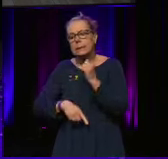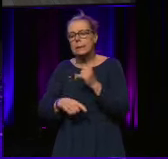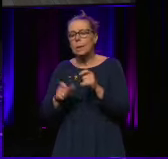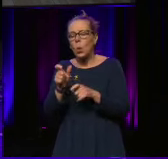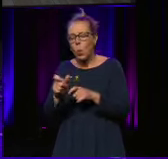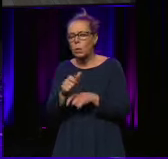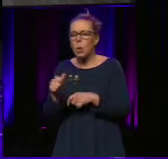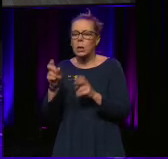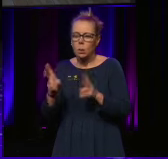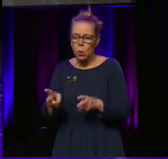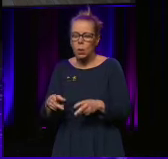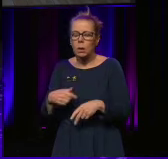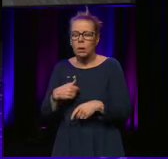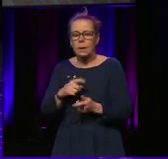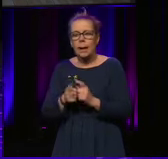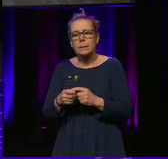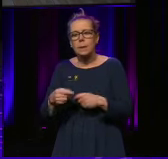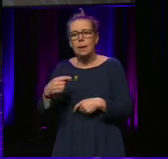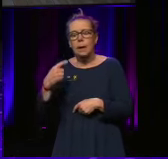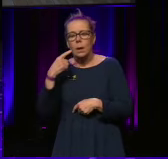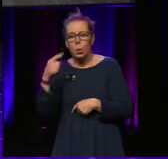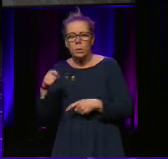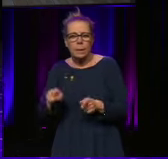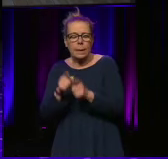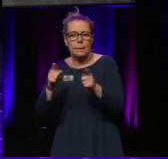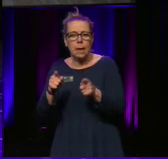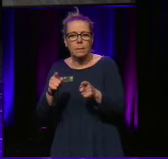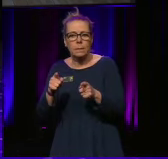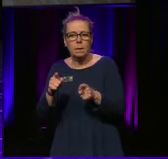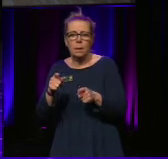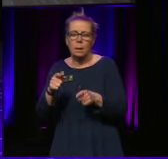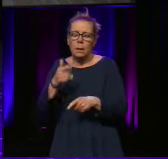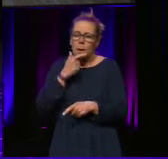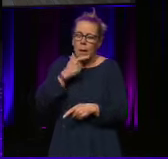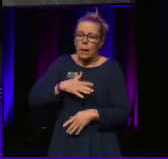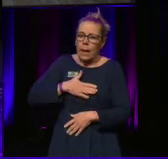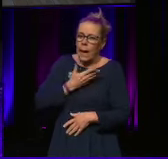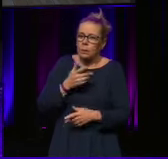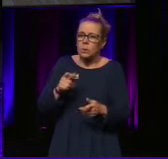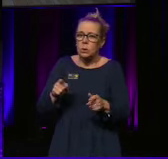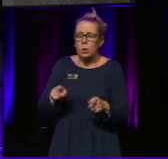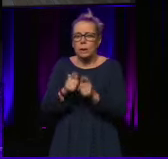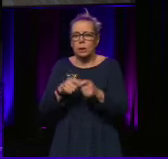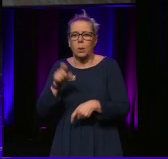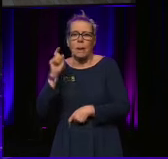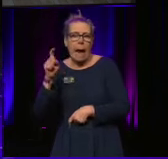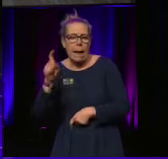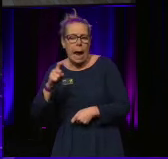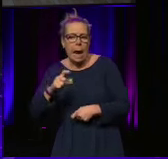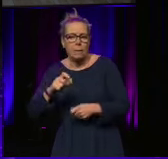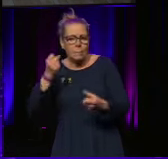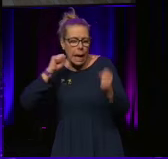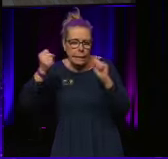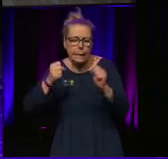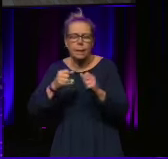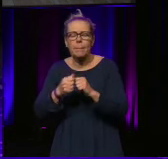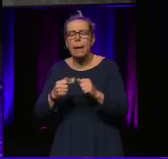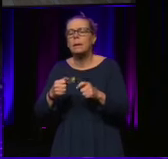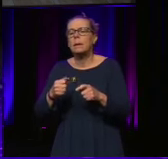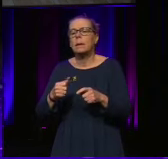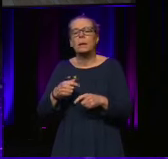deppigt, skrämmande och snudd på alarmistiskt. Men det jag sa inledningsvis, det står jag verkligen vid. Alltså, vi kommer